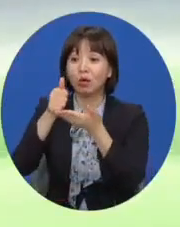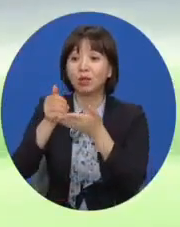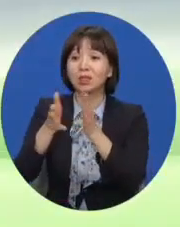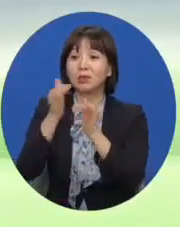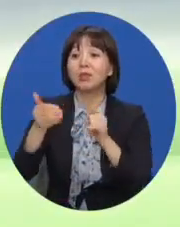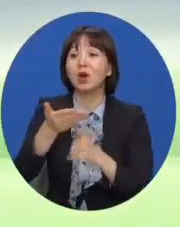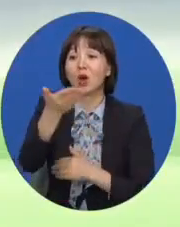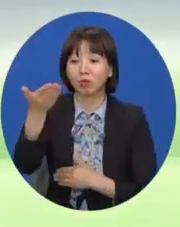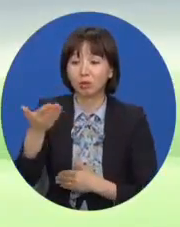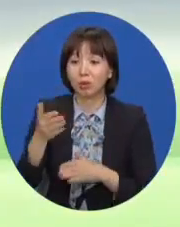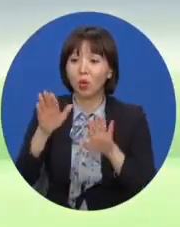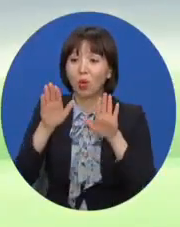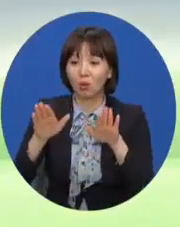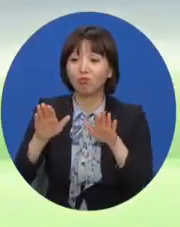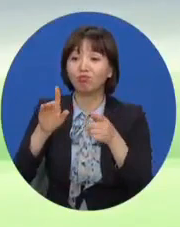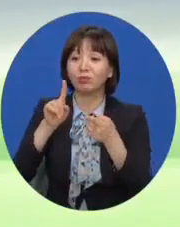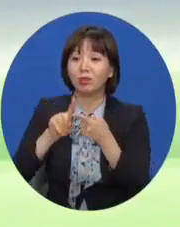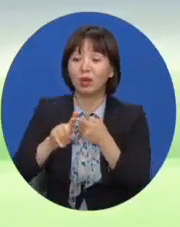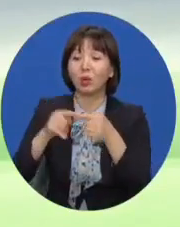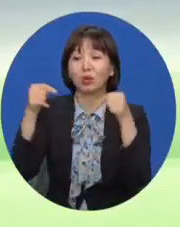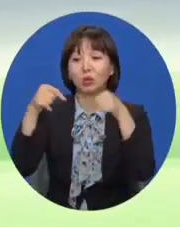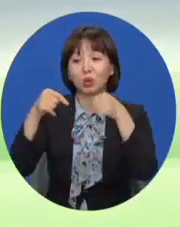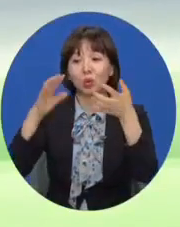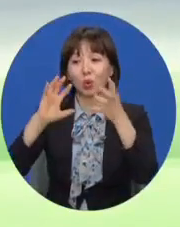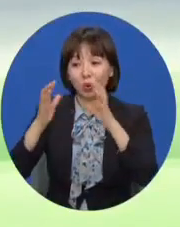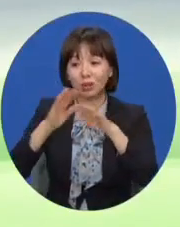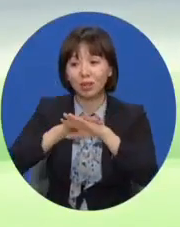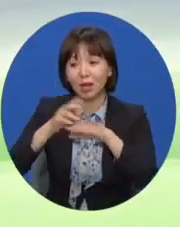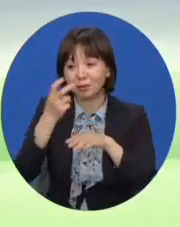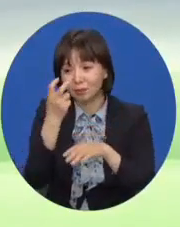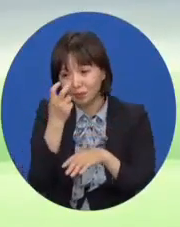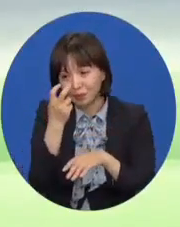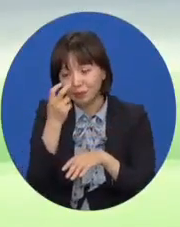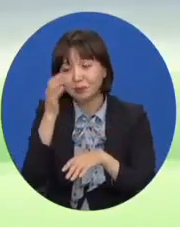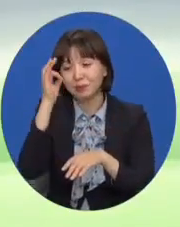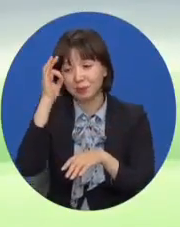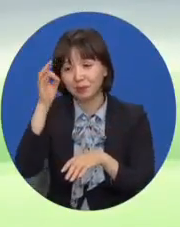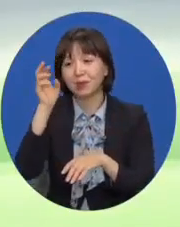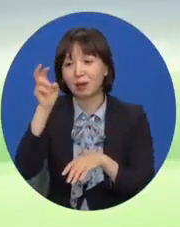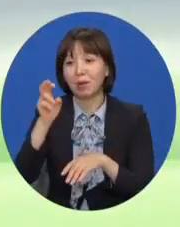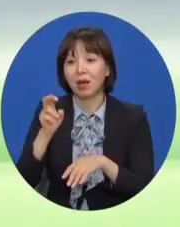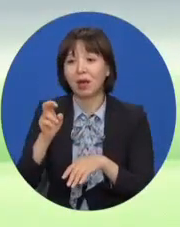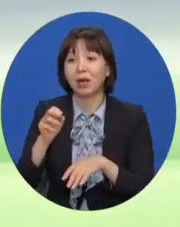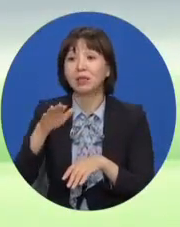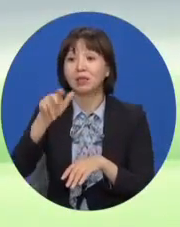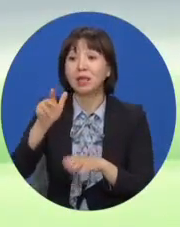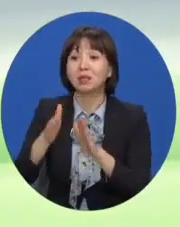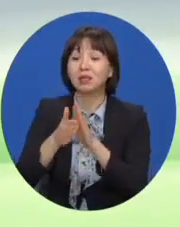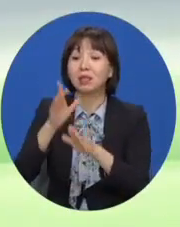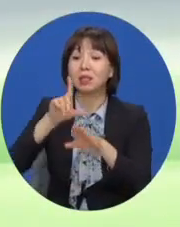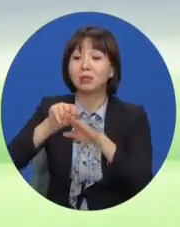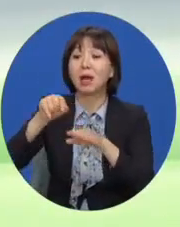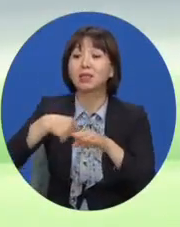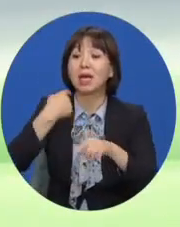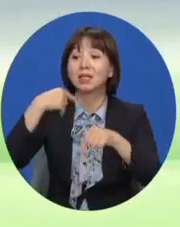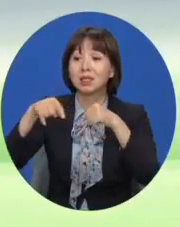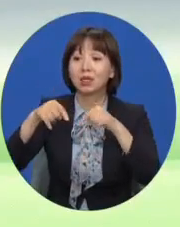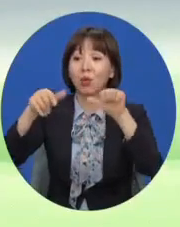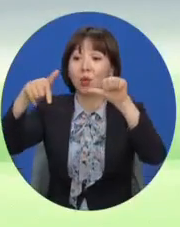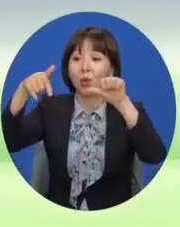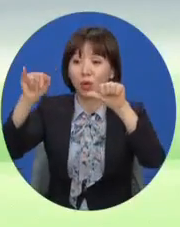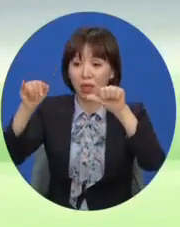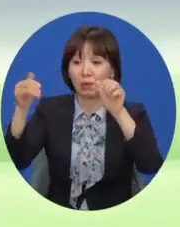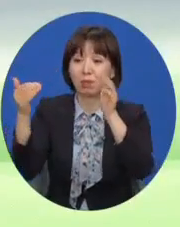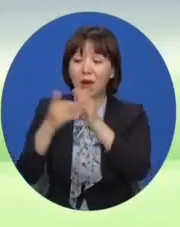시민 여러분, 오늘 나름대로의 토론회를 잘 지켜보았으리라 생각합니다. 이제 우리 제천시는 지방자치 5기를